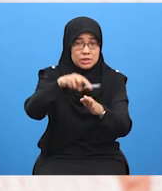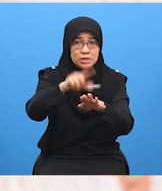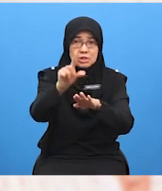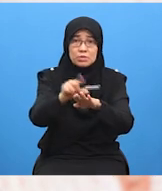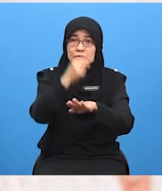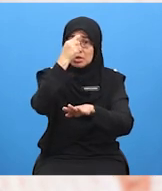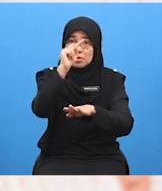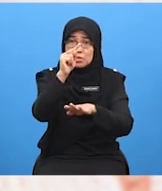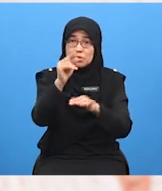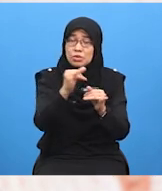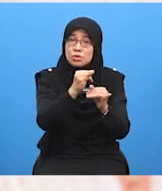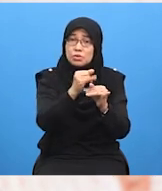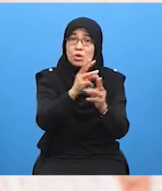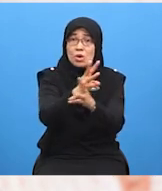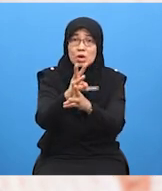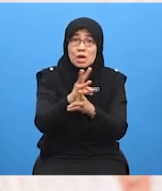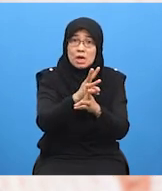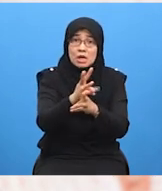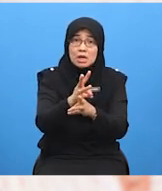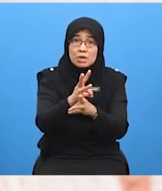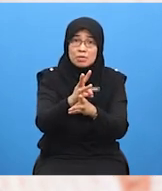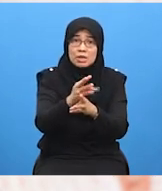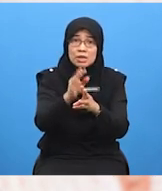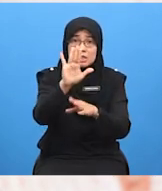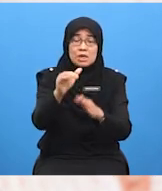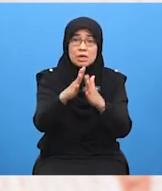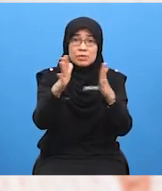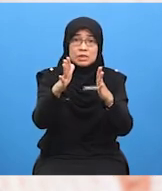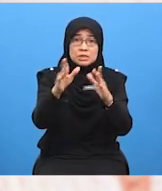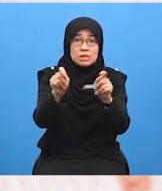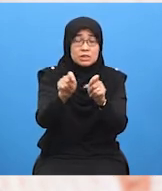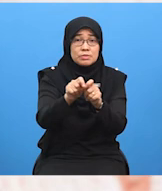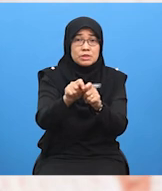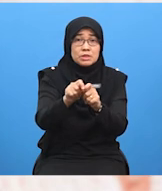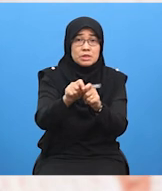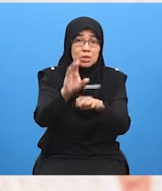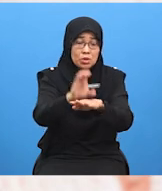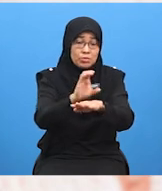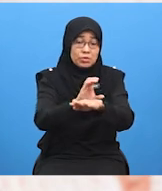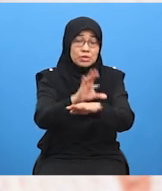melakukan kawalan yang besar seperti komputer dan telefon bimbit.